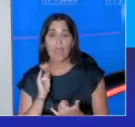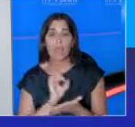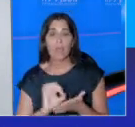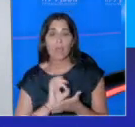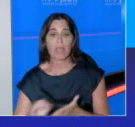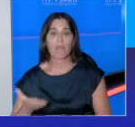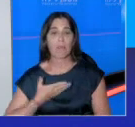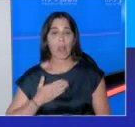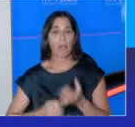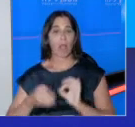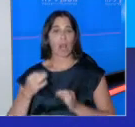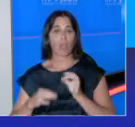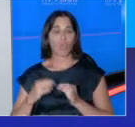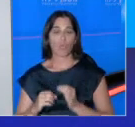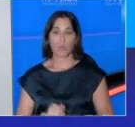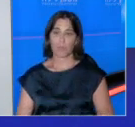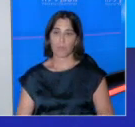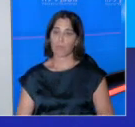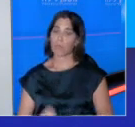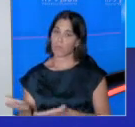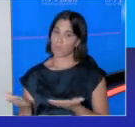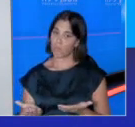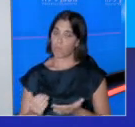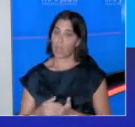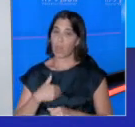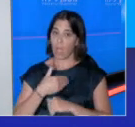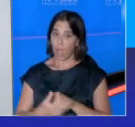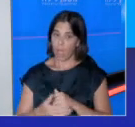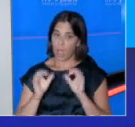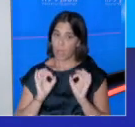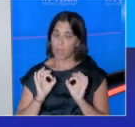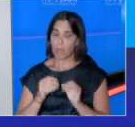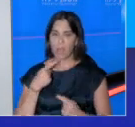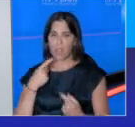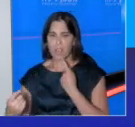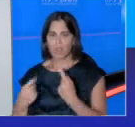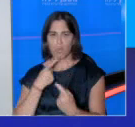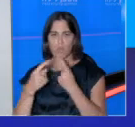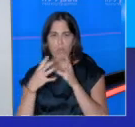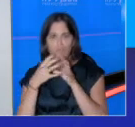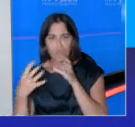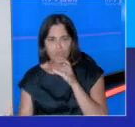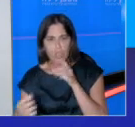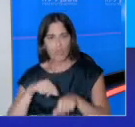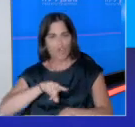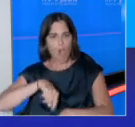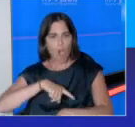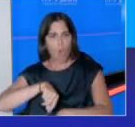קיבלתם מהפרקליטות. ובכן, אחרי באמת דיונים ממושכים, שני דיונים, שעות